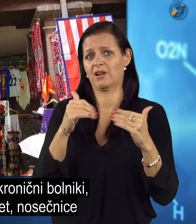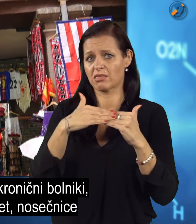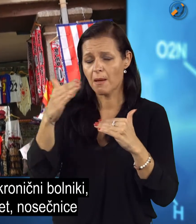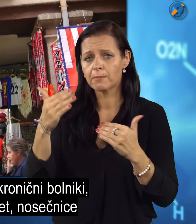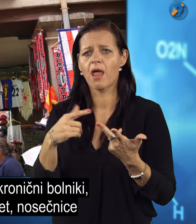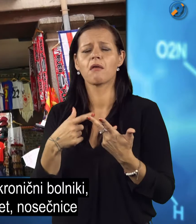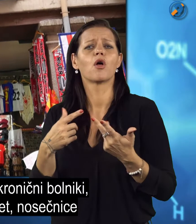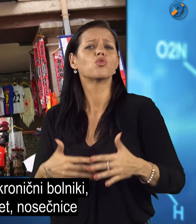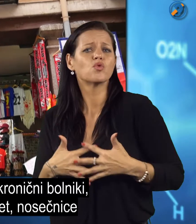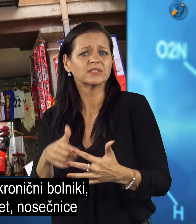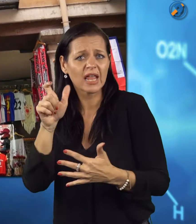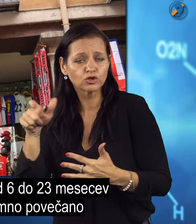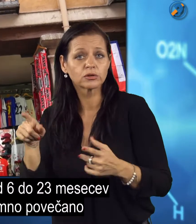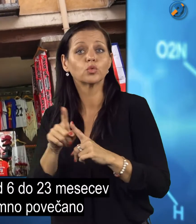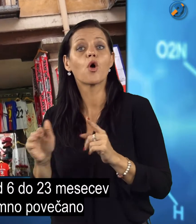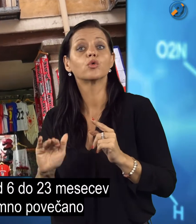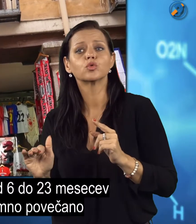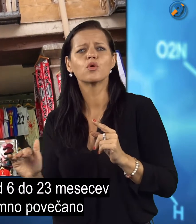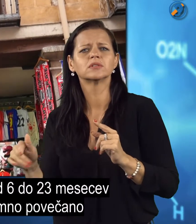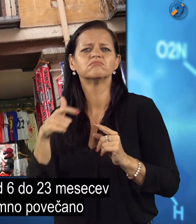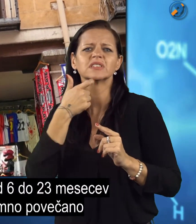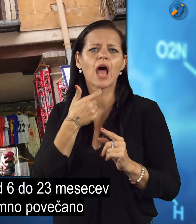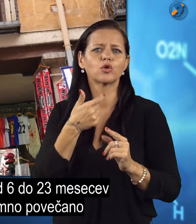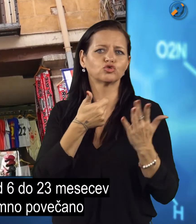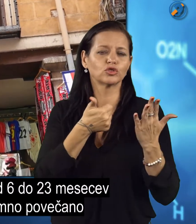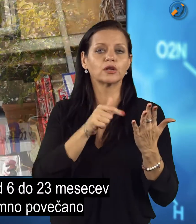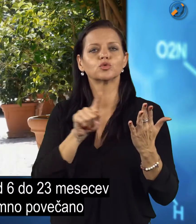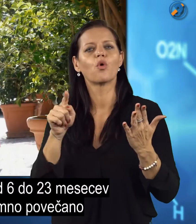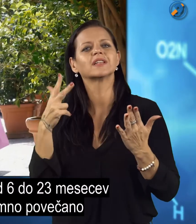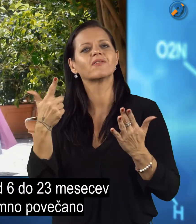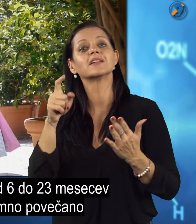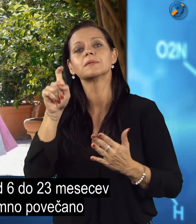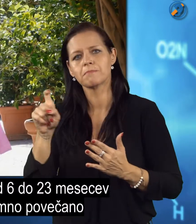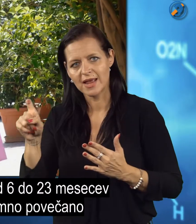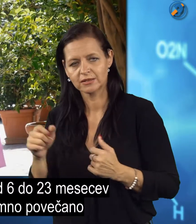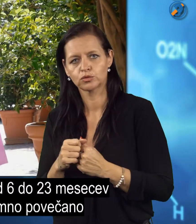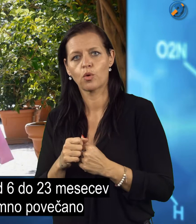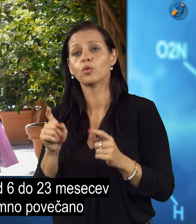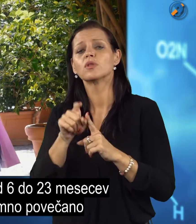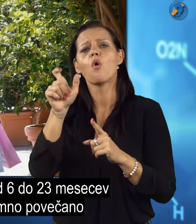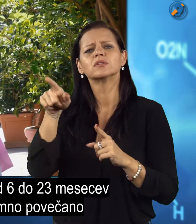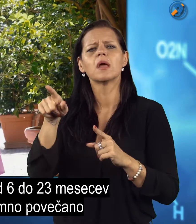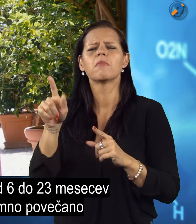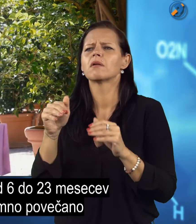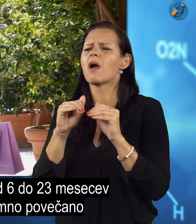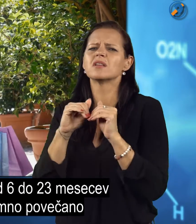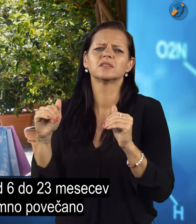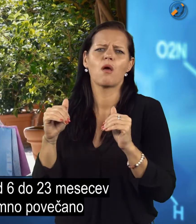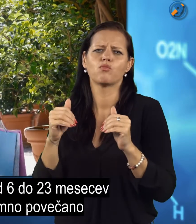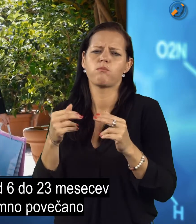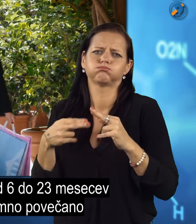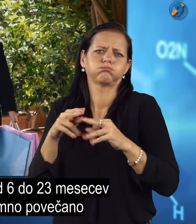in otroci v starosti od 6 do 23 mesecev ter osebe z izjemno povečano telesno